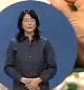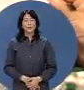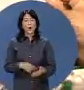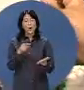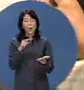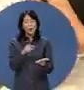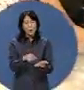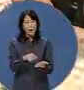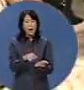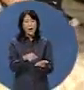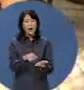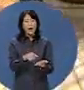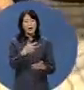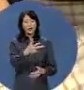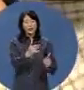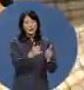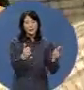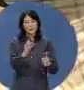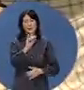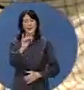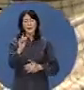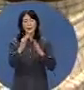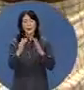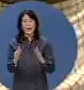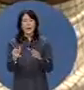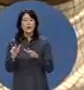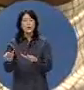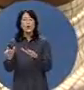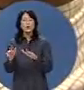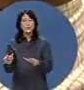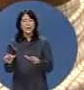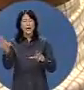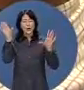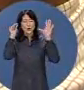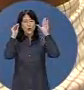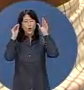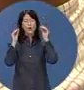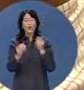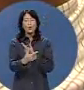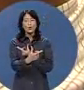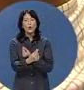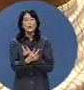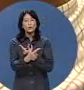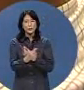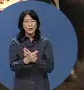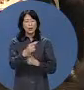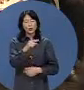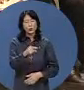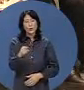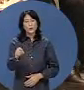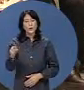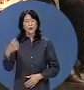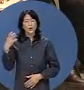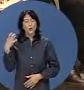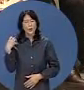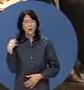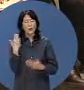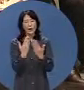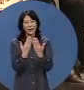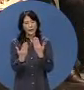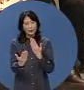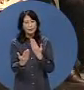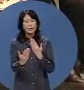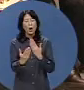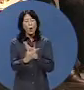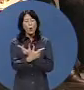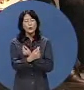この条例は市民と議会、行政が情報を共有し、それぞれの役割と責任において